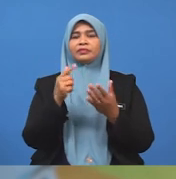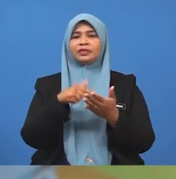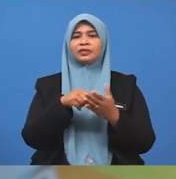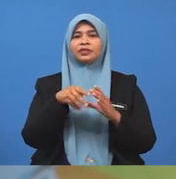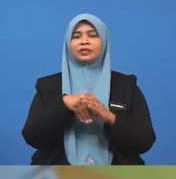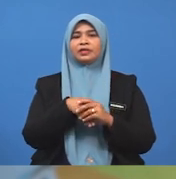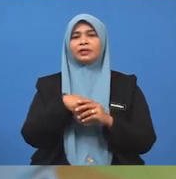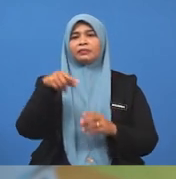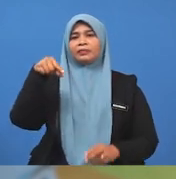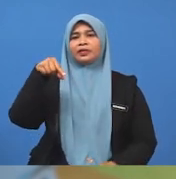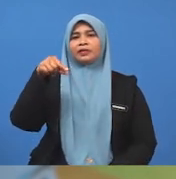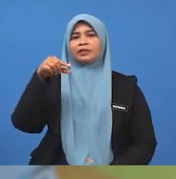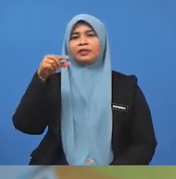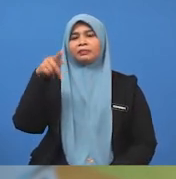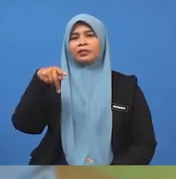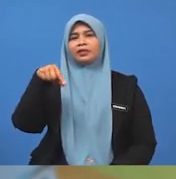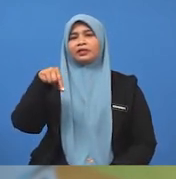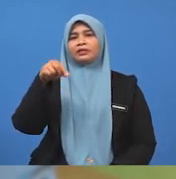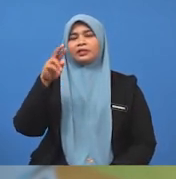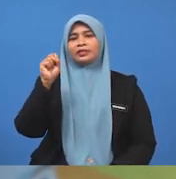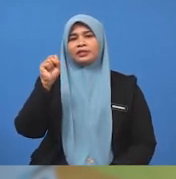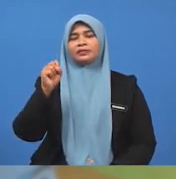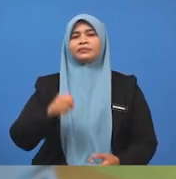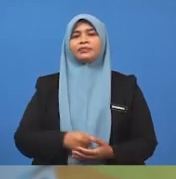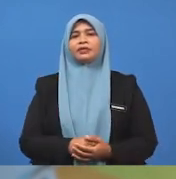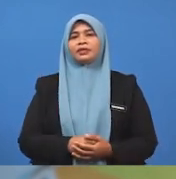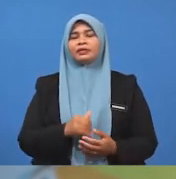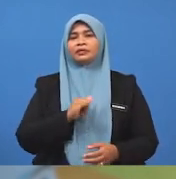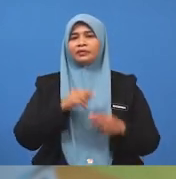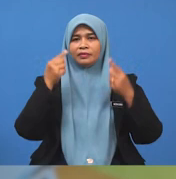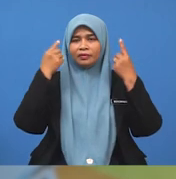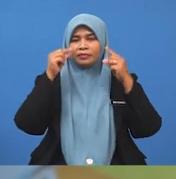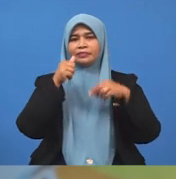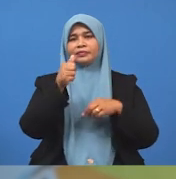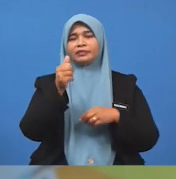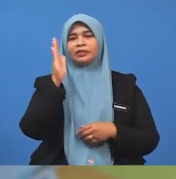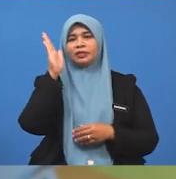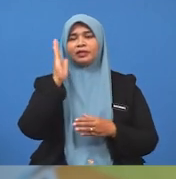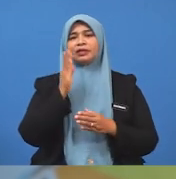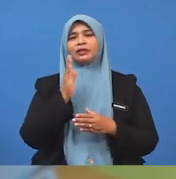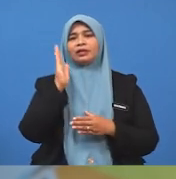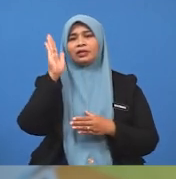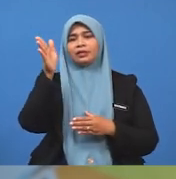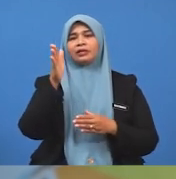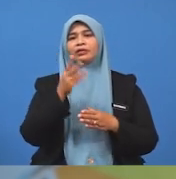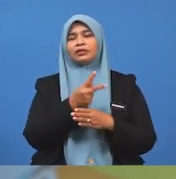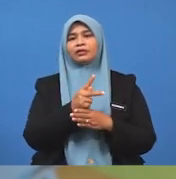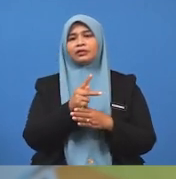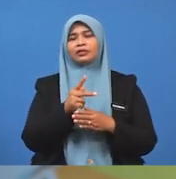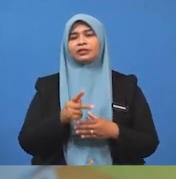piques Anda apa kabar murid-murid Saya guru anda yang akan berkongsi info dan maklumat